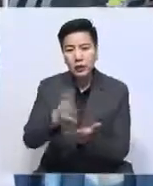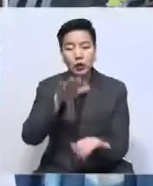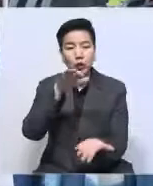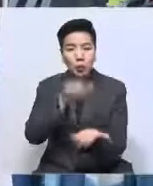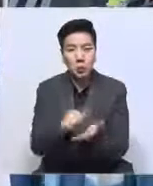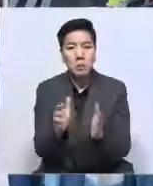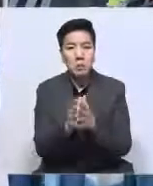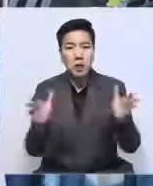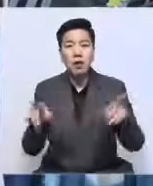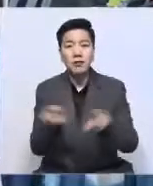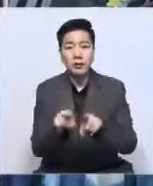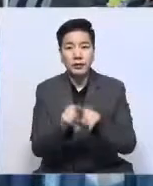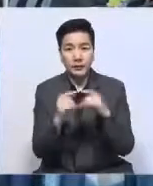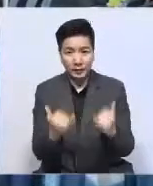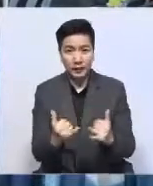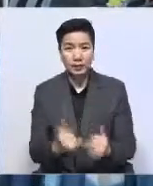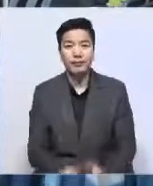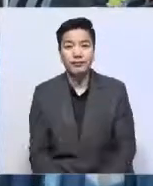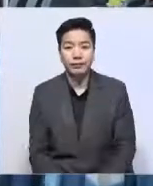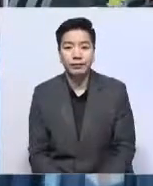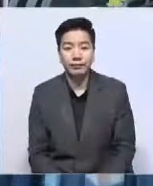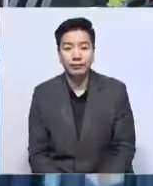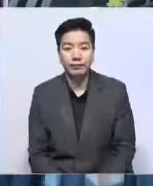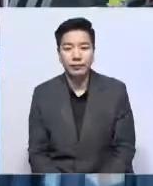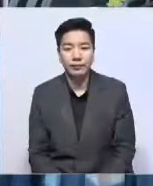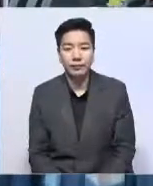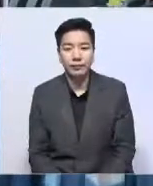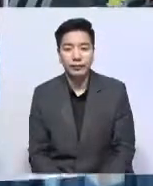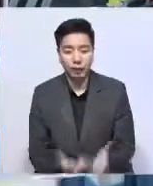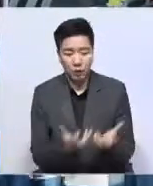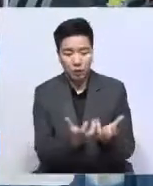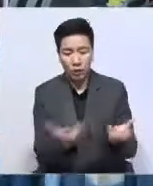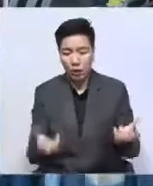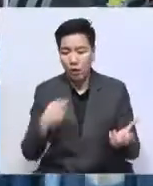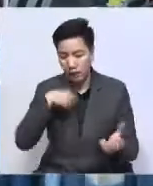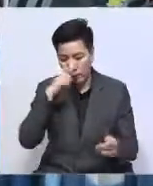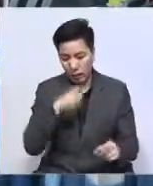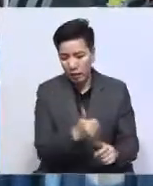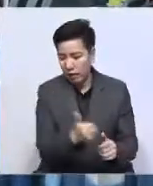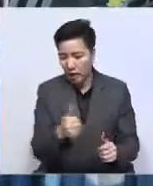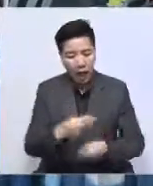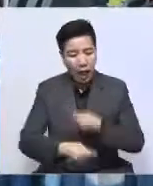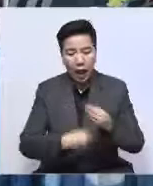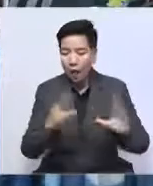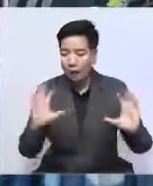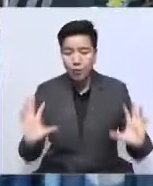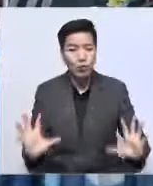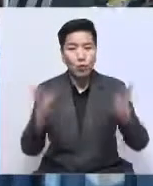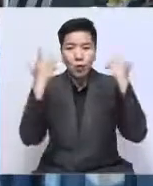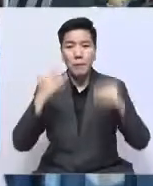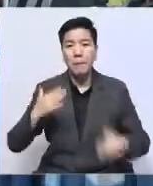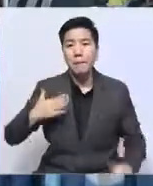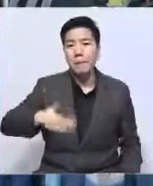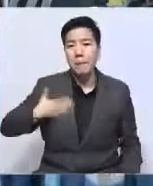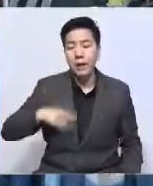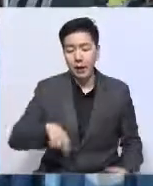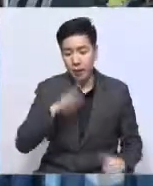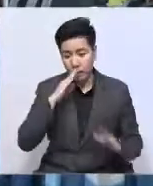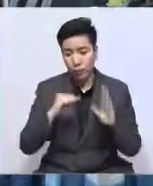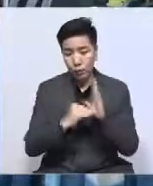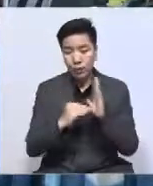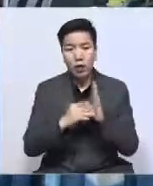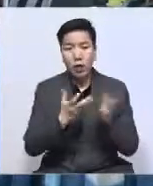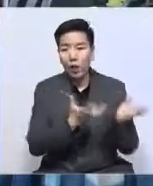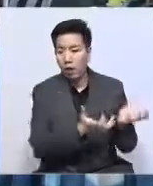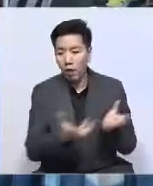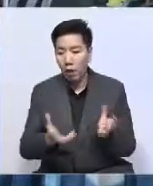เป็นจำนวนมากเช่นเดียวกันค่ะ ที่กรุงโค้งนะสินค้าดีมากเลยขายหมดร้านเลยนะไม่มีผ้ามาลงมากรุงเทพรอบนี้ก็ไม่มี